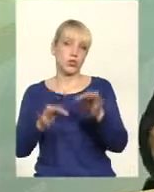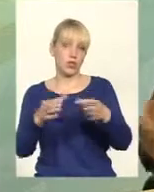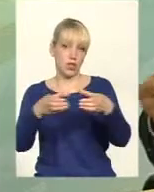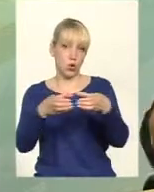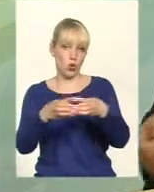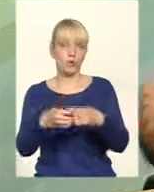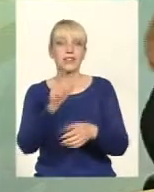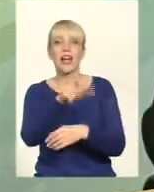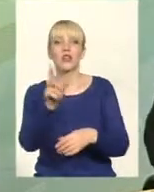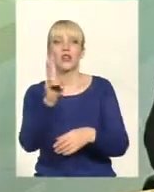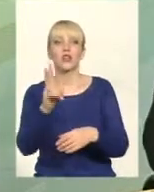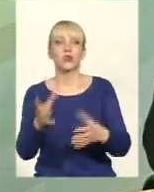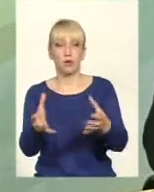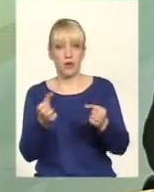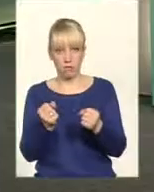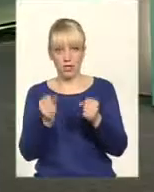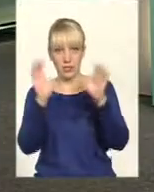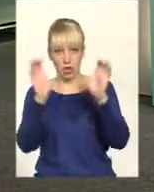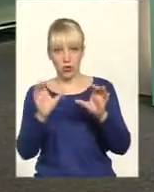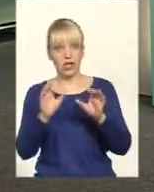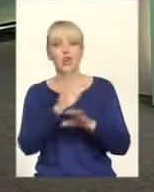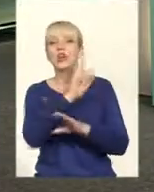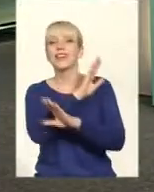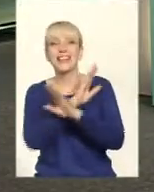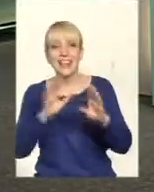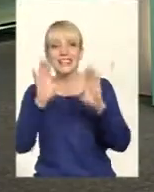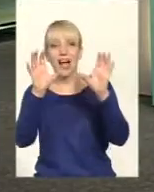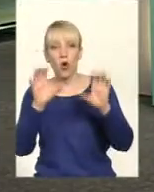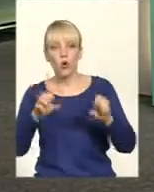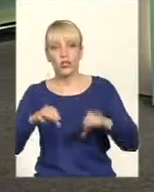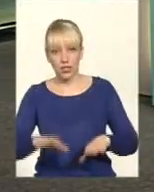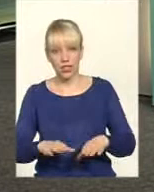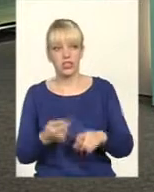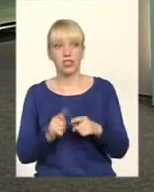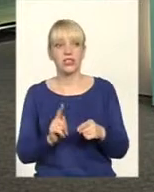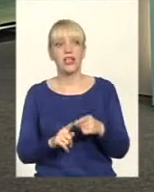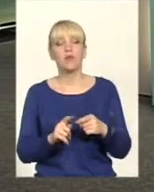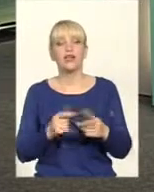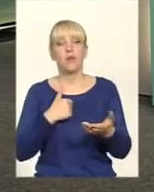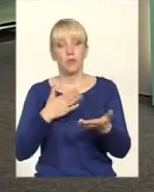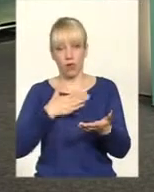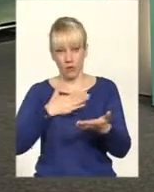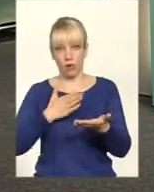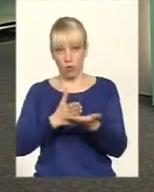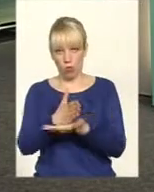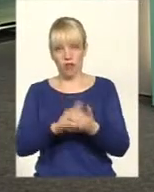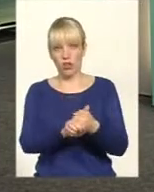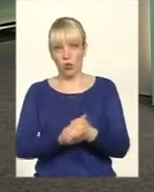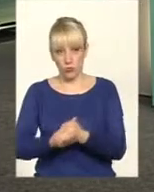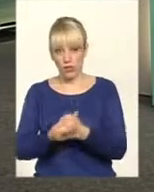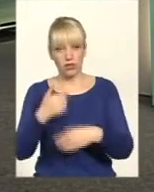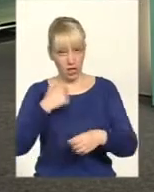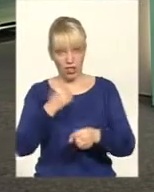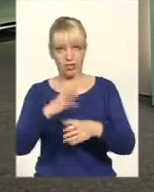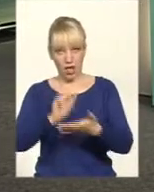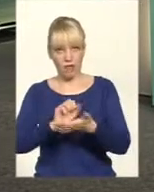людей, які, ну, ми знаємо, приймали незаконні рішення. Довіра до суддівського корпусу, а це мій профільний комітет, да, я цим займаюся професіонально,